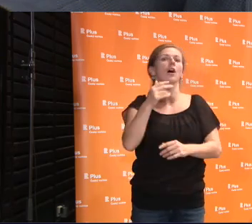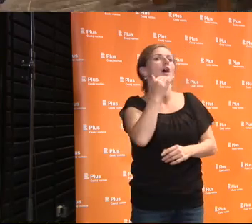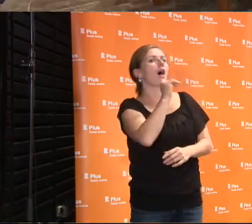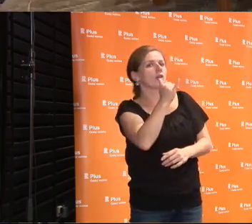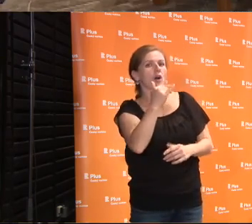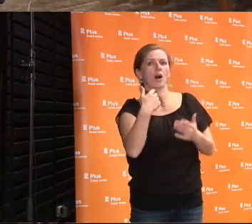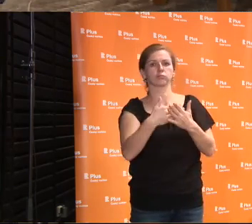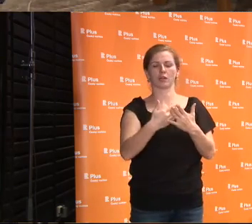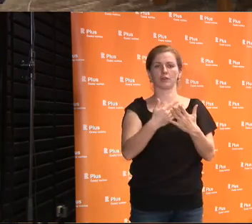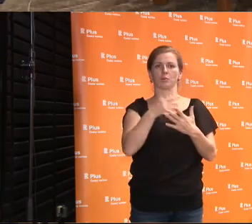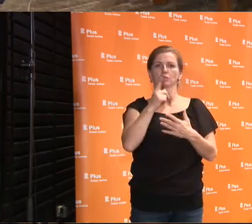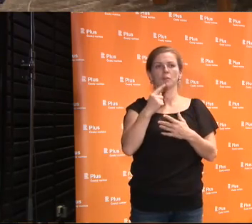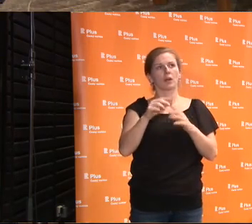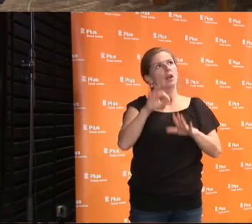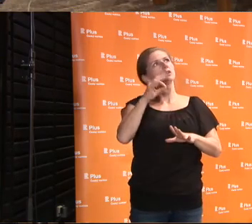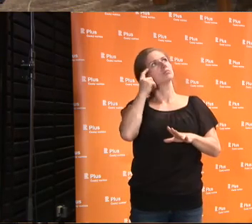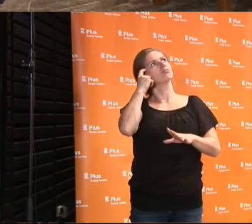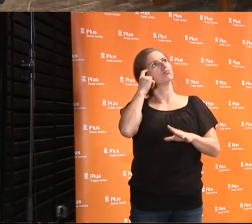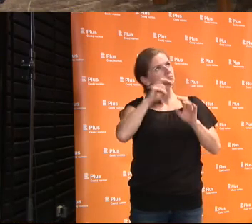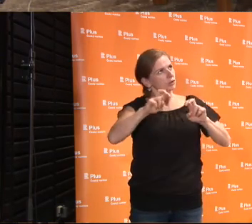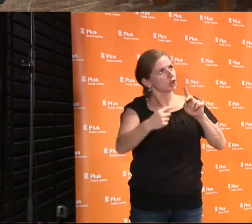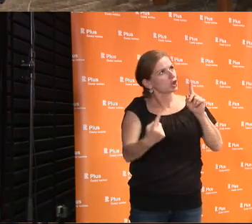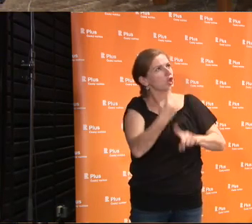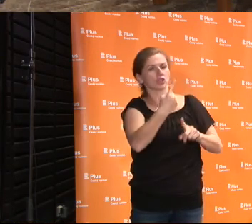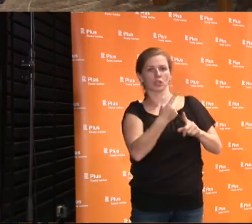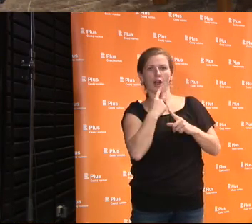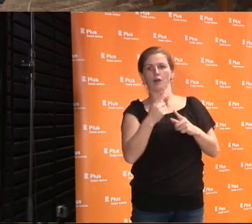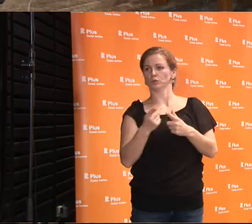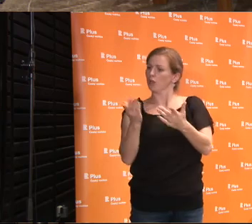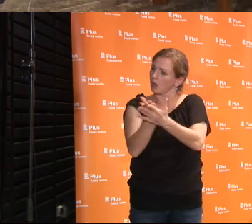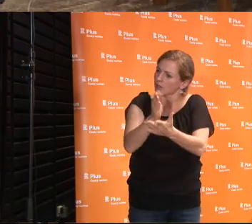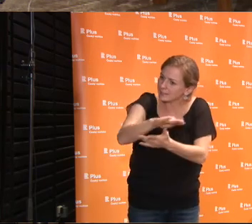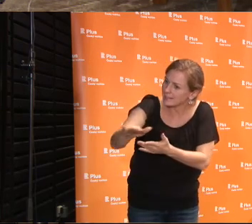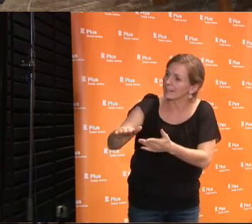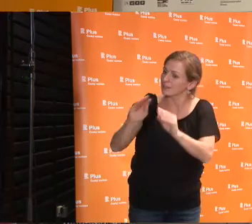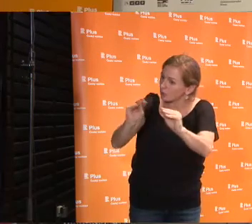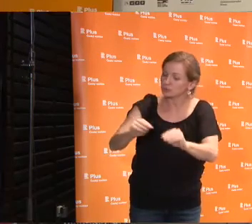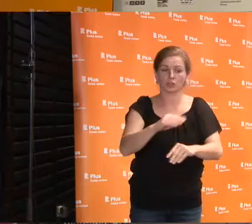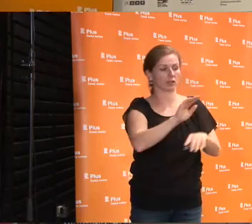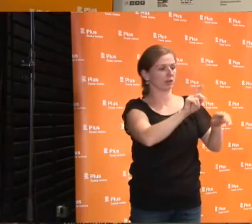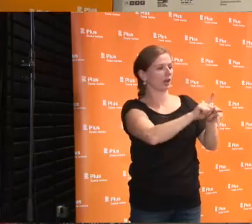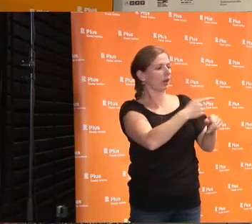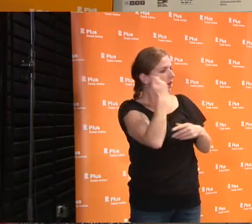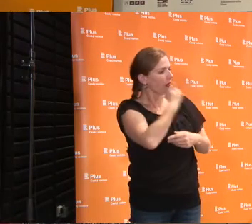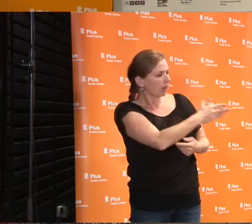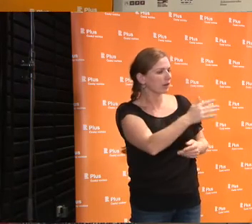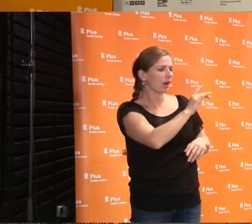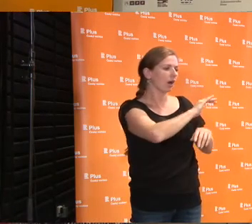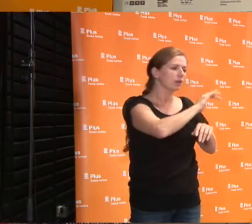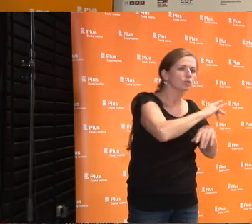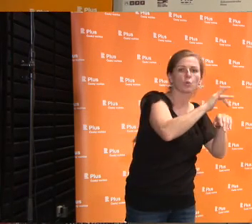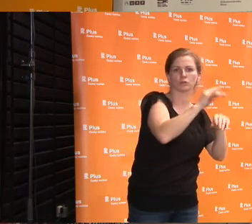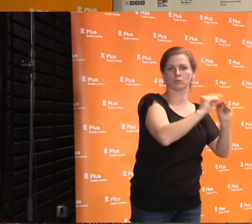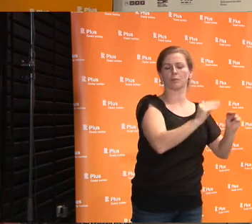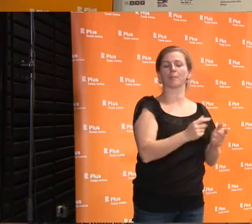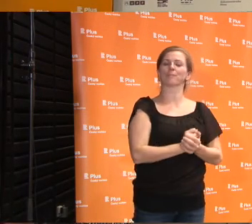a aplikovat je ve společnosti, jak u dětí, tak u dospělých, tak u seniorů. Říká Bohumil Kartouze. Dámy a pánové, přestože bychom mohli diskutovat bezesporu ještě